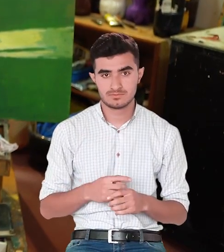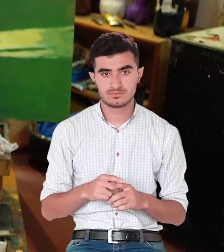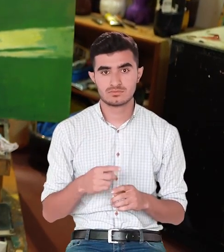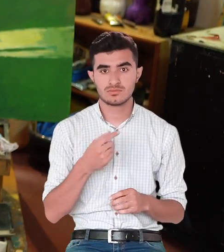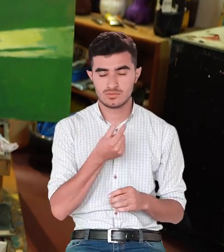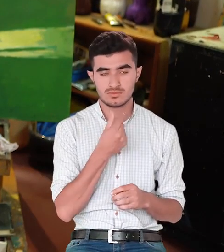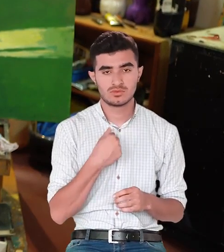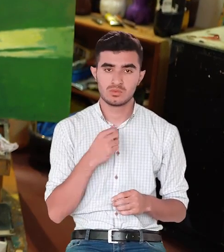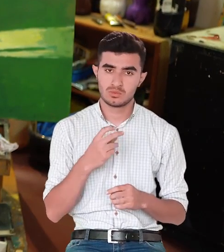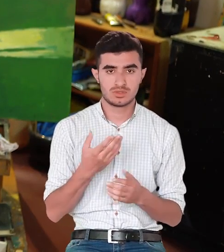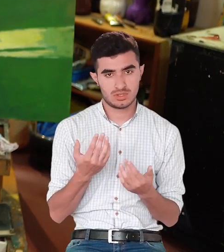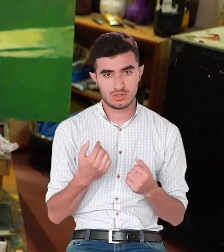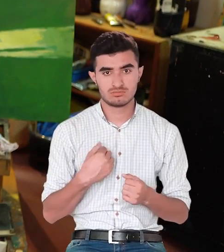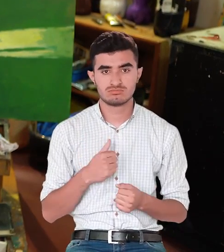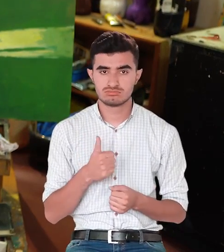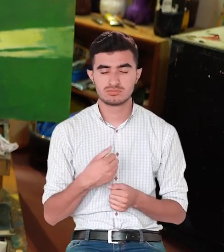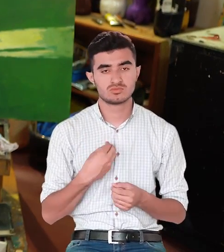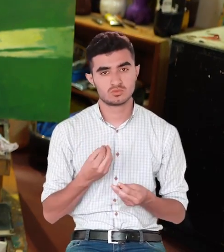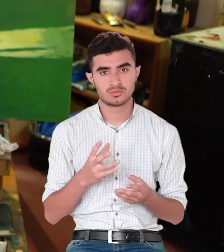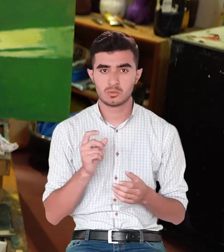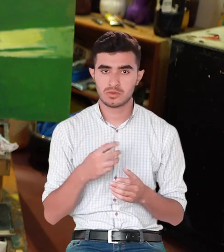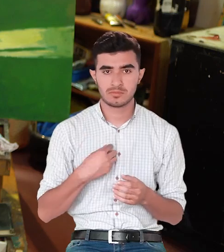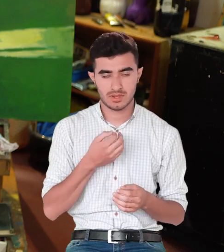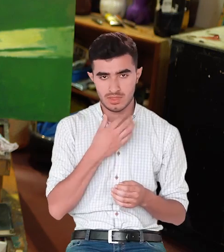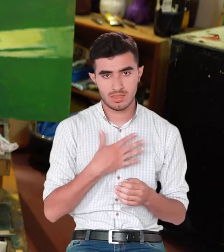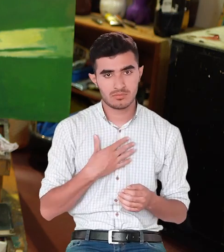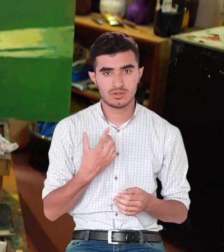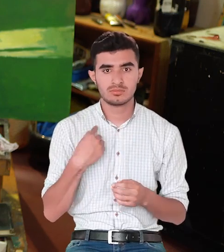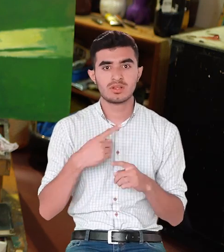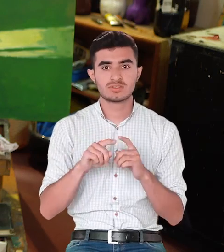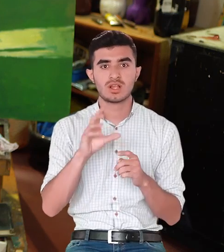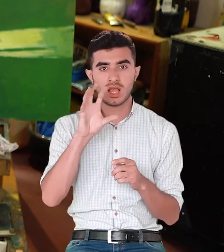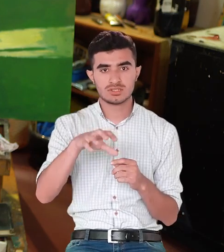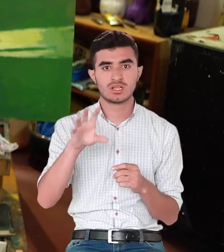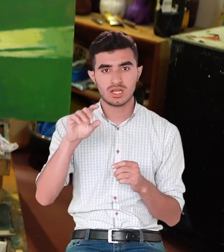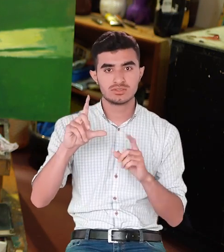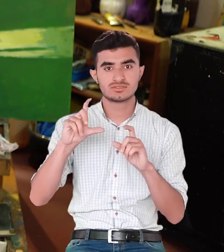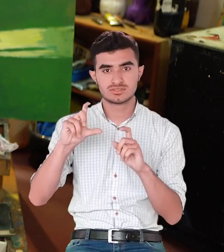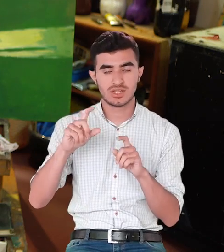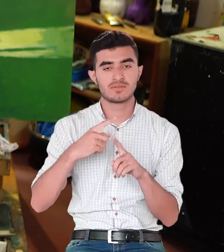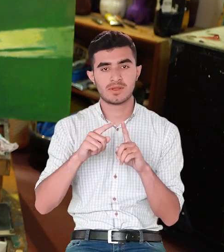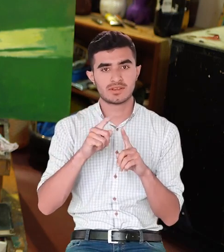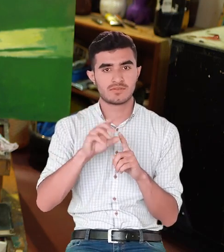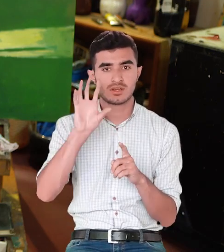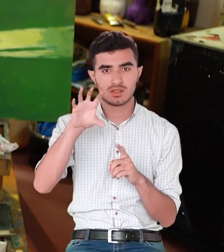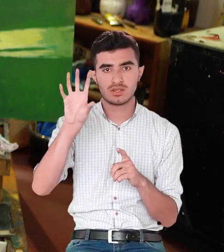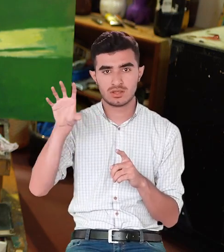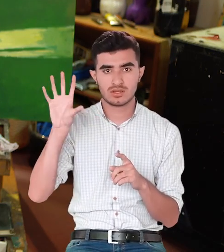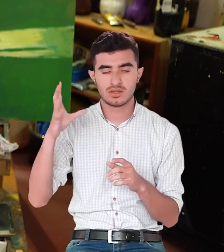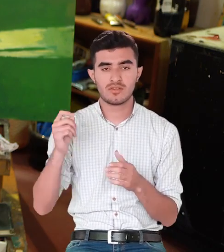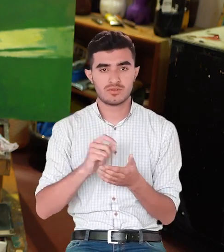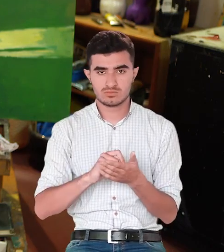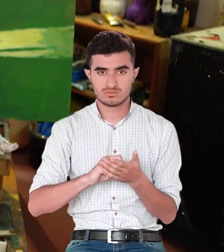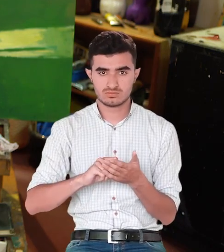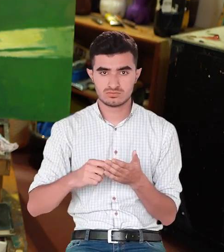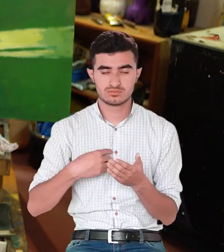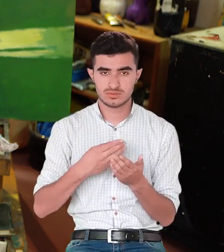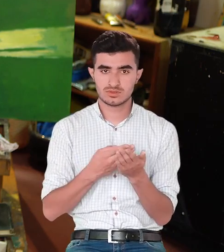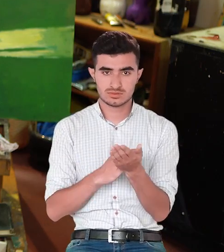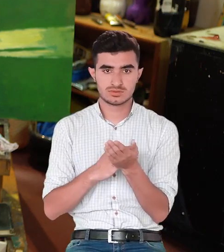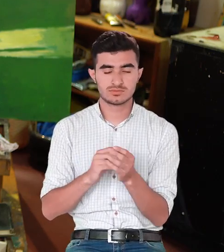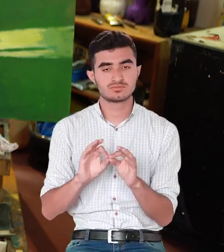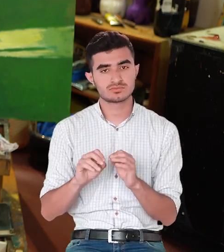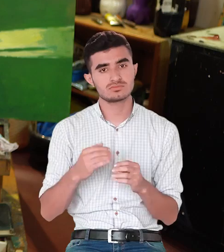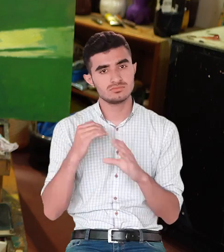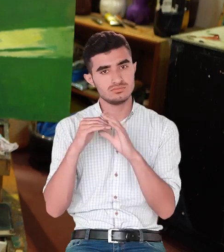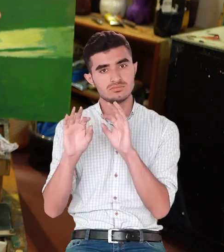نہیں دے گا واپس. تو کہنے لگے ہاں بتاؤ. ساری چیزیں میں نے لسٹ بتا دی کہ فلاں فلاں جگہ تصویر ہے. وہ انہوں نے